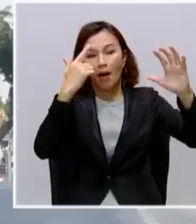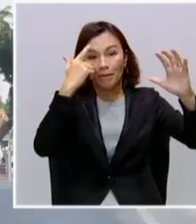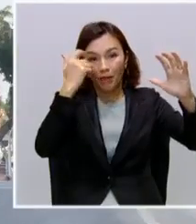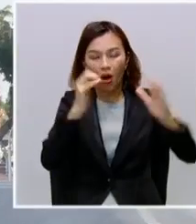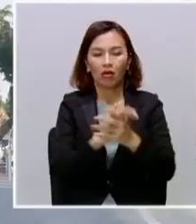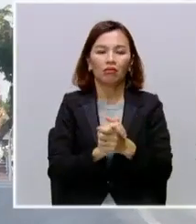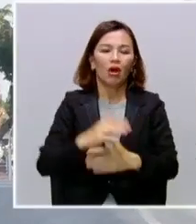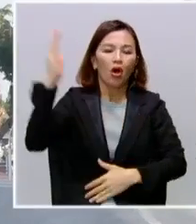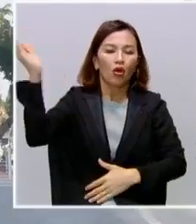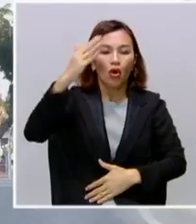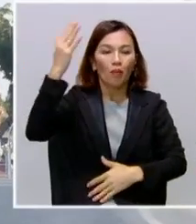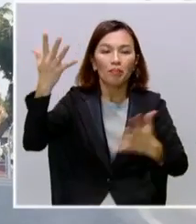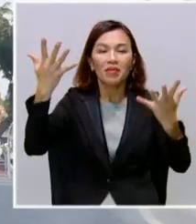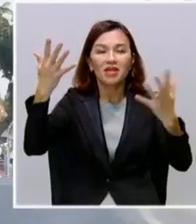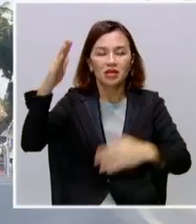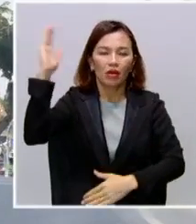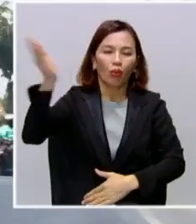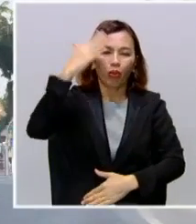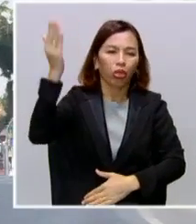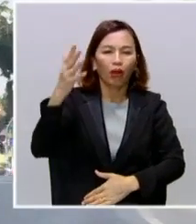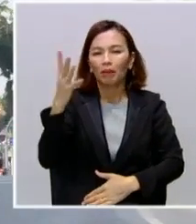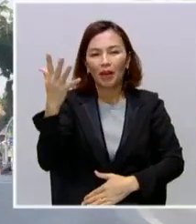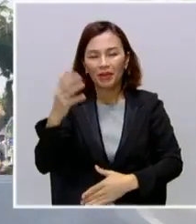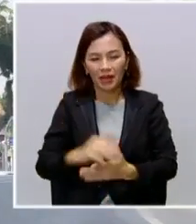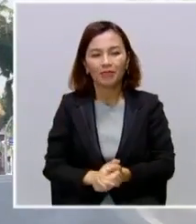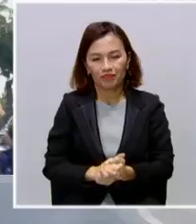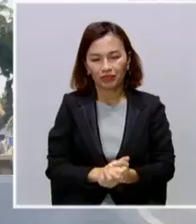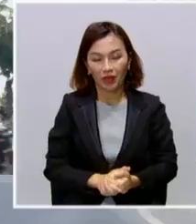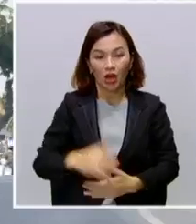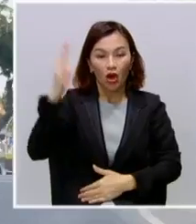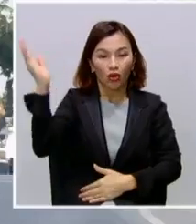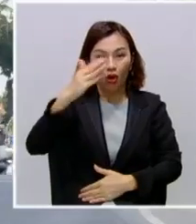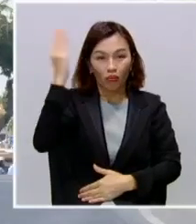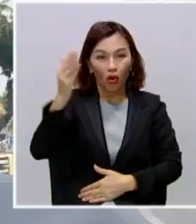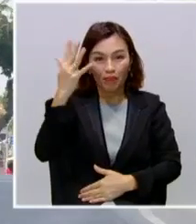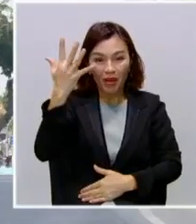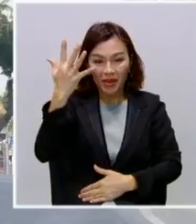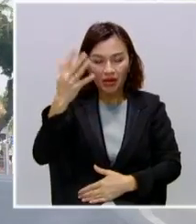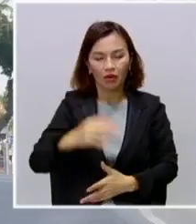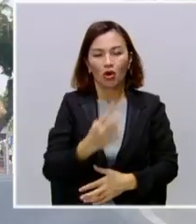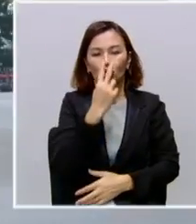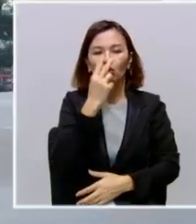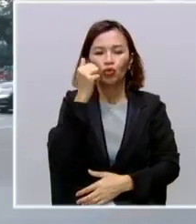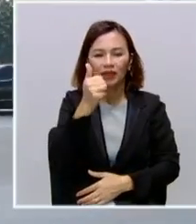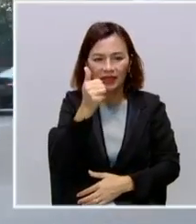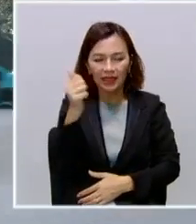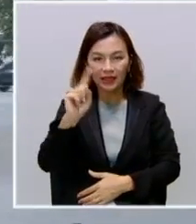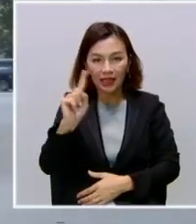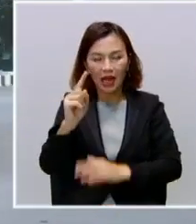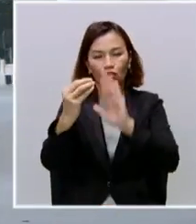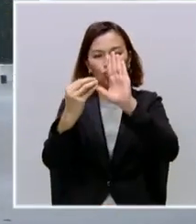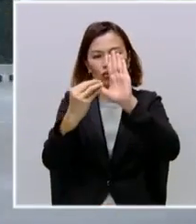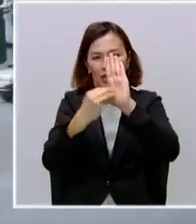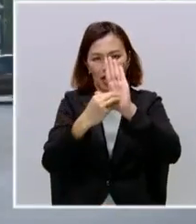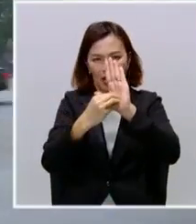สภาพอากาศมันนิ่งนะครับลมมันไม่ค่อยเข้ามาสภาพอากาศปิดแบบนี้พื้นที่ที่คนเฝ้าระวังได้แก่พื้นที่กรุงเทพ